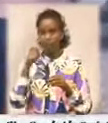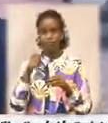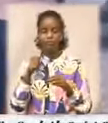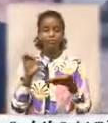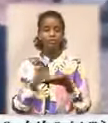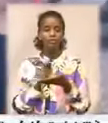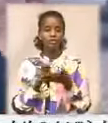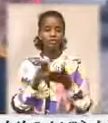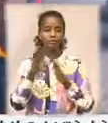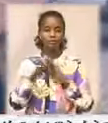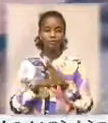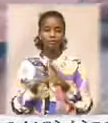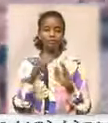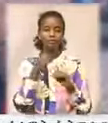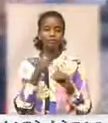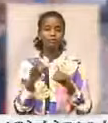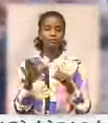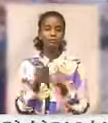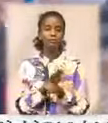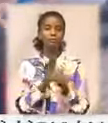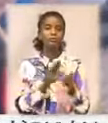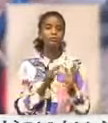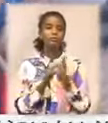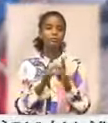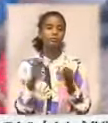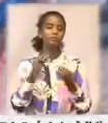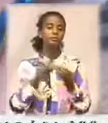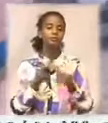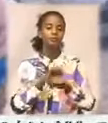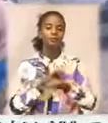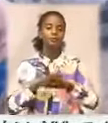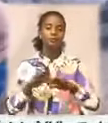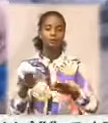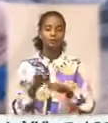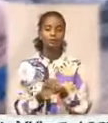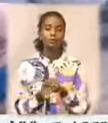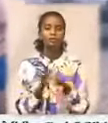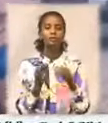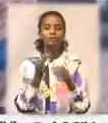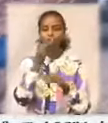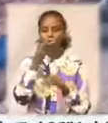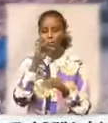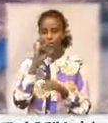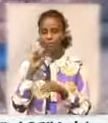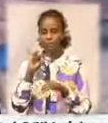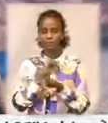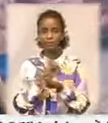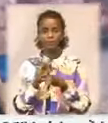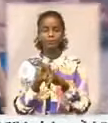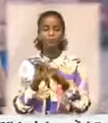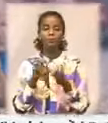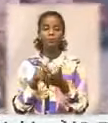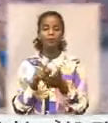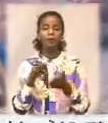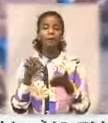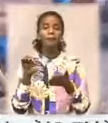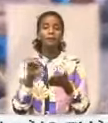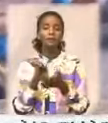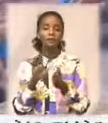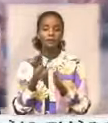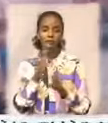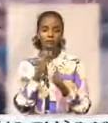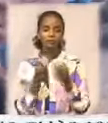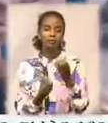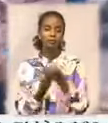ሊሞላ በሚያስችል መልኩ ተጨማሪ ማሳዎችን በማልማት እንዲሁም ደግሞ ምርትና ምርታማነትን